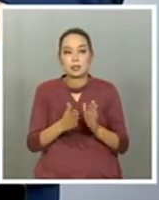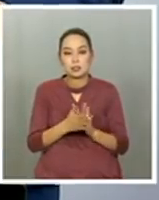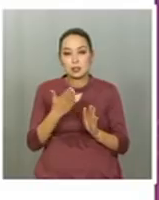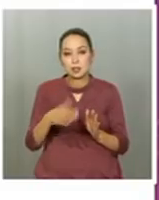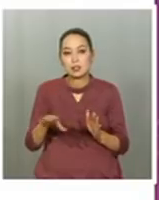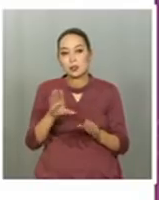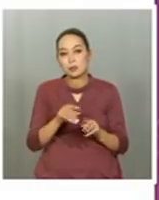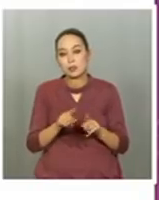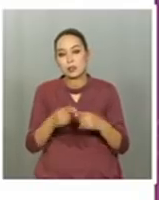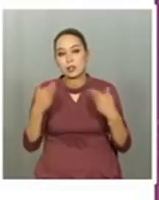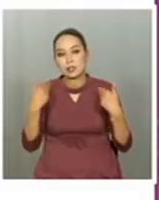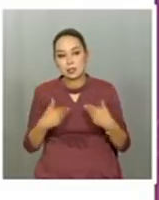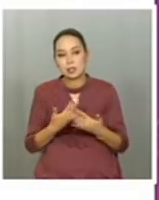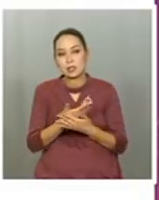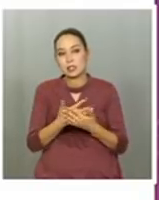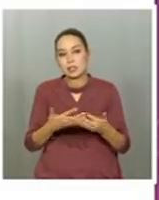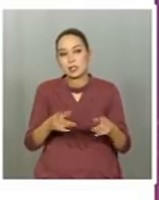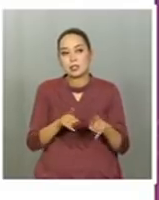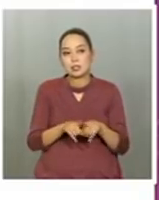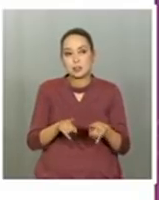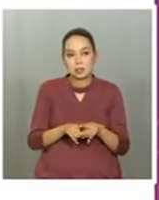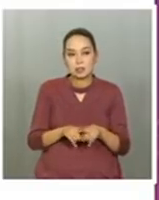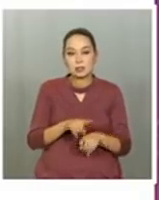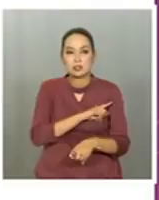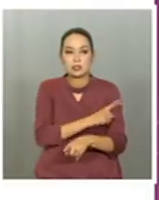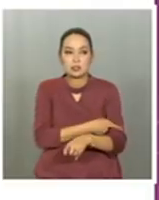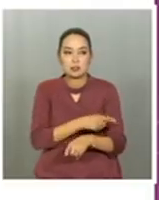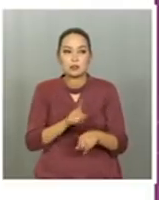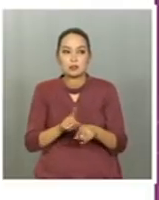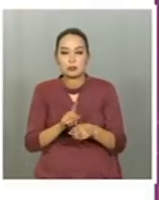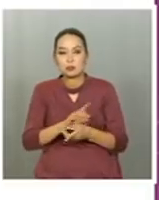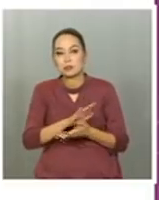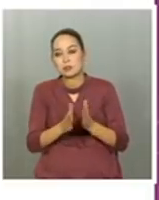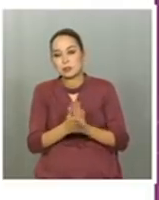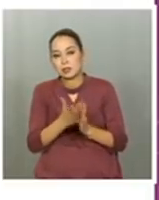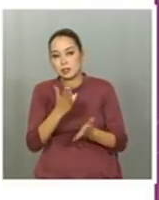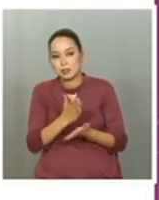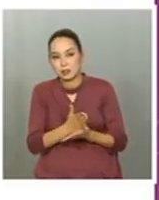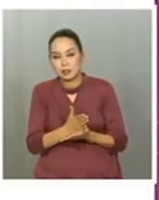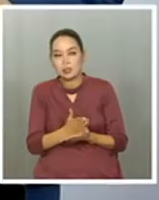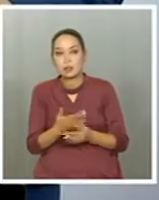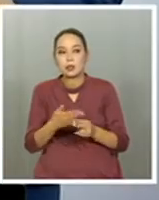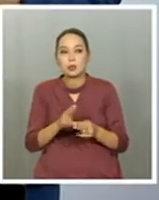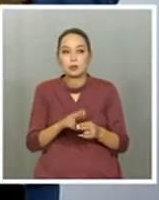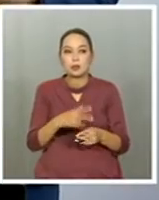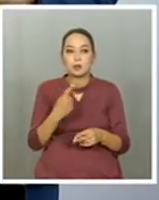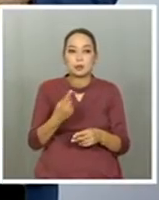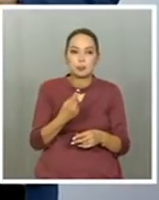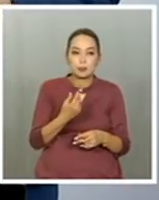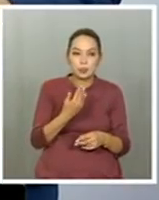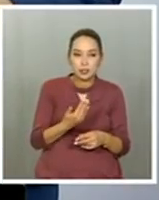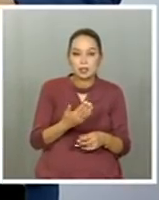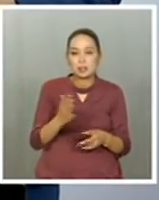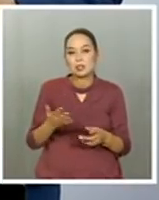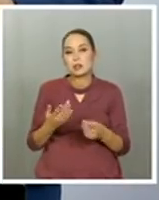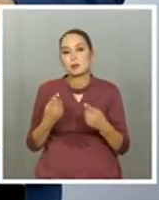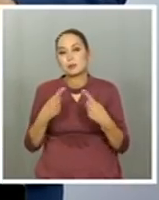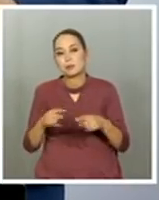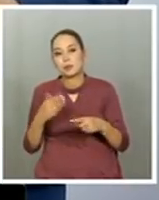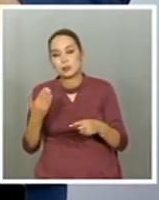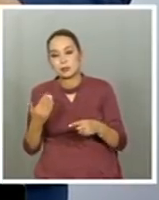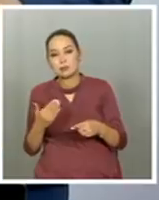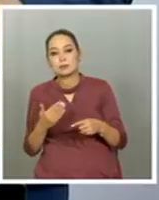кезінде сыртқы күштерді елемеуге болатын жағдайлар болады. Бұл жағдайда біз бір дененің немесе бірнеше дененің ғана